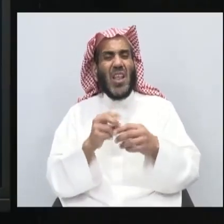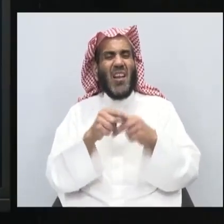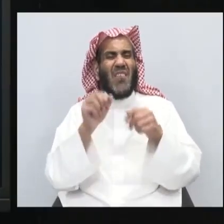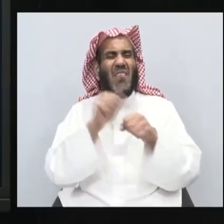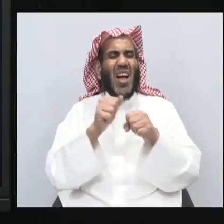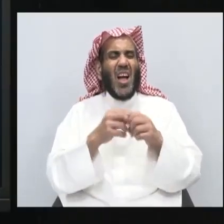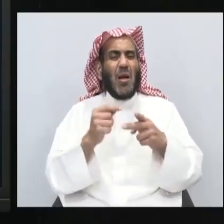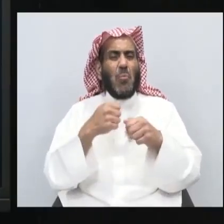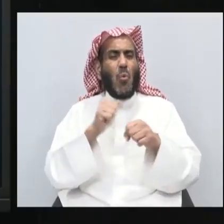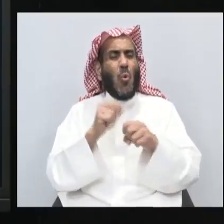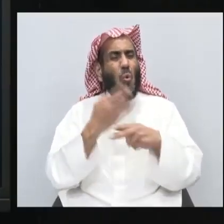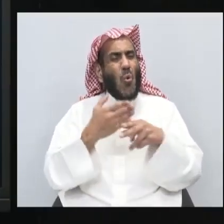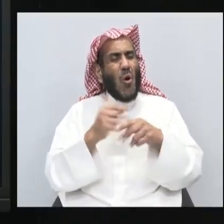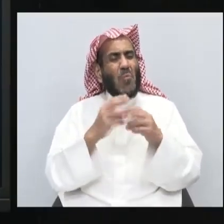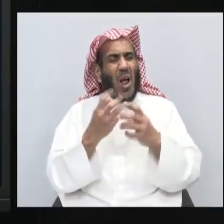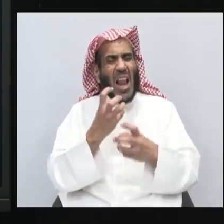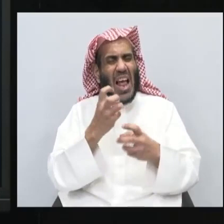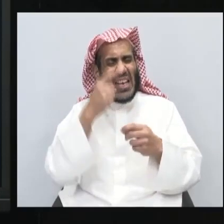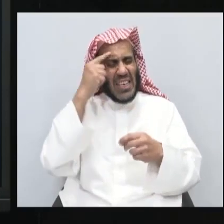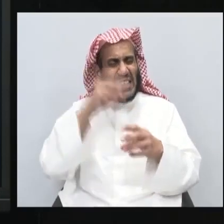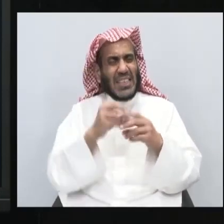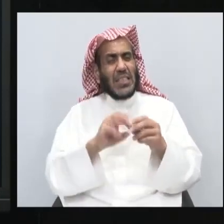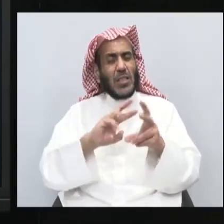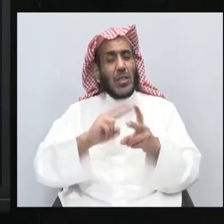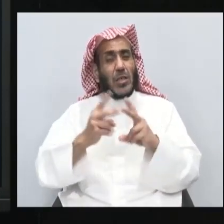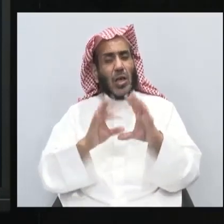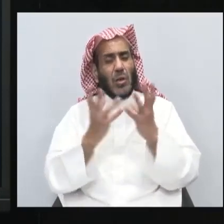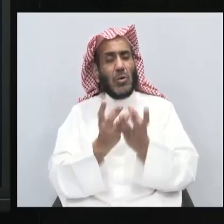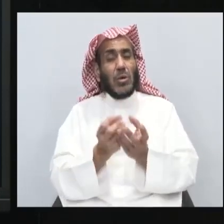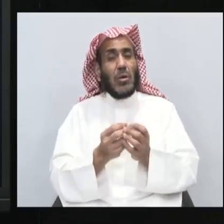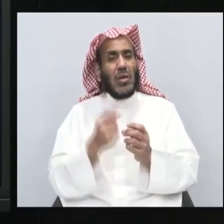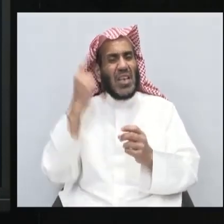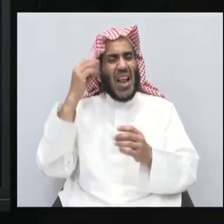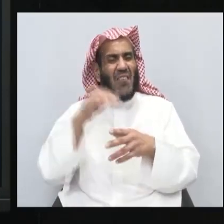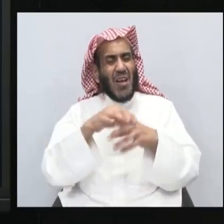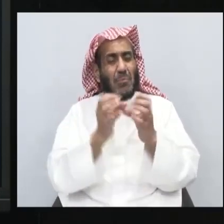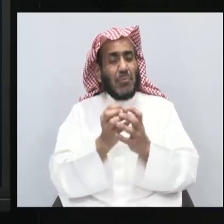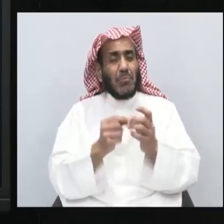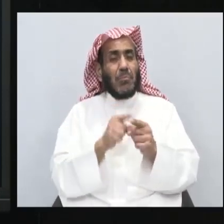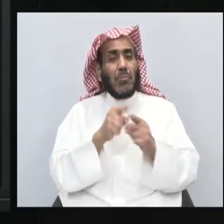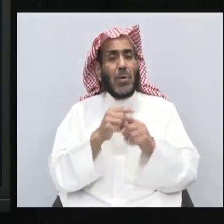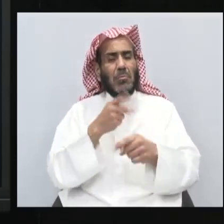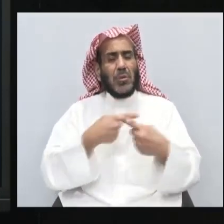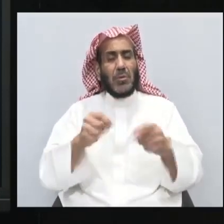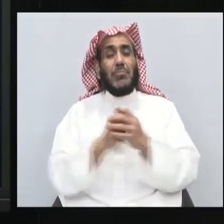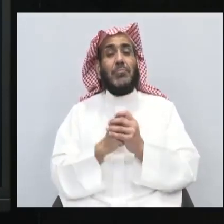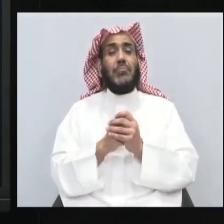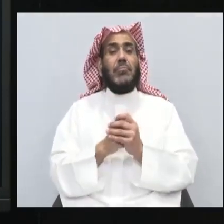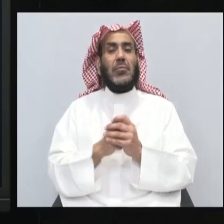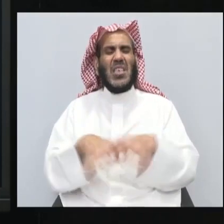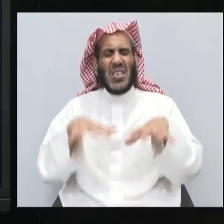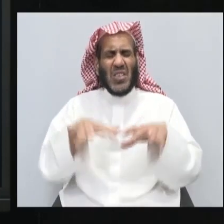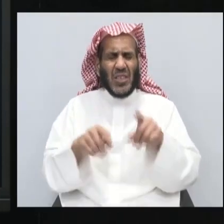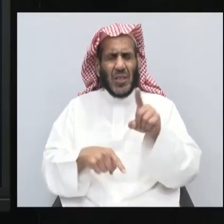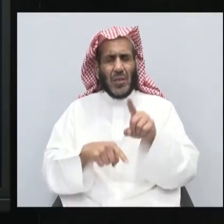الحجري، ثم بعد ذلك يتكون أو يتشكل الفحم الحجري باستمرار ضغط